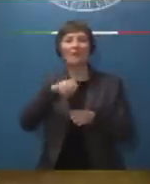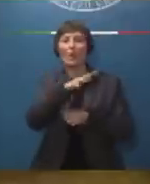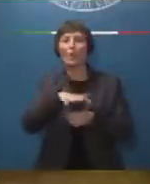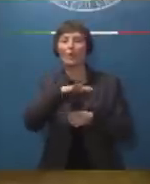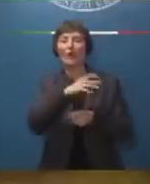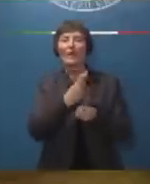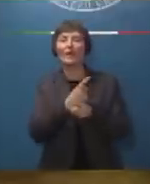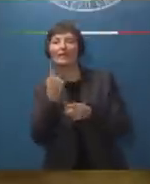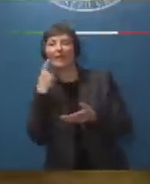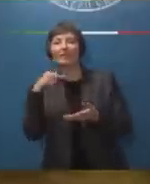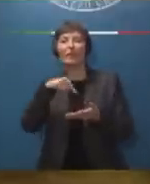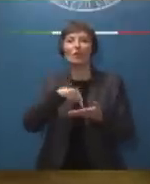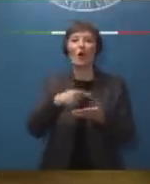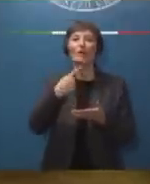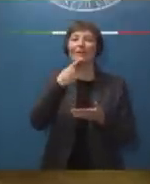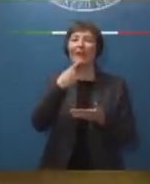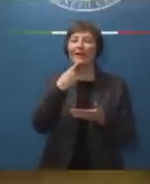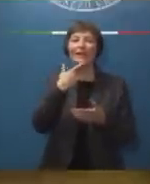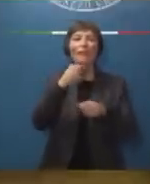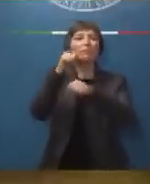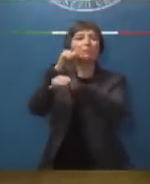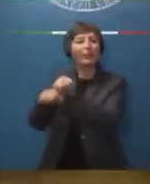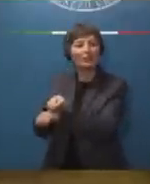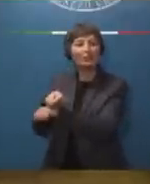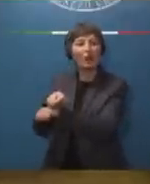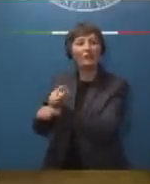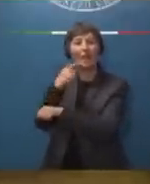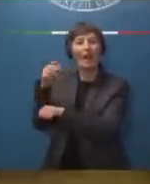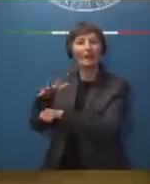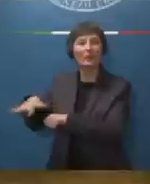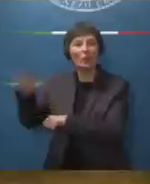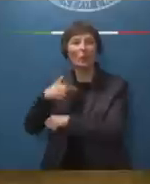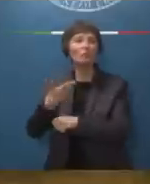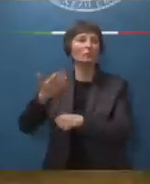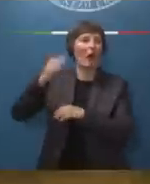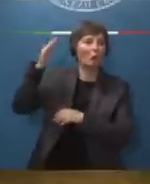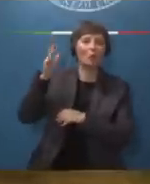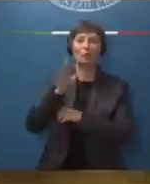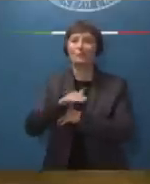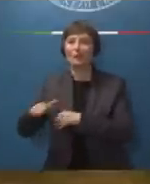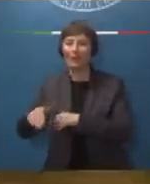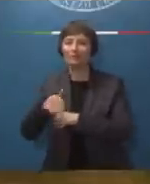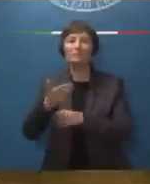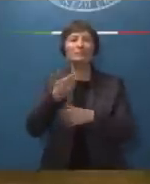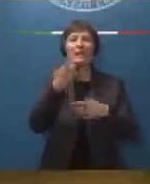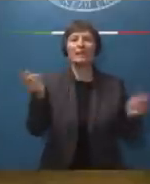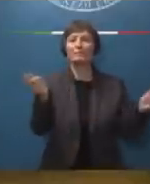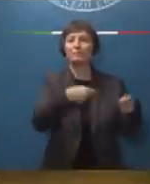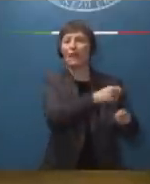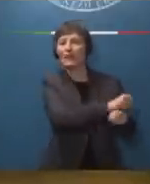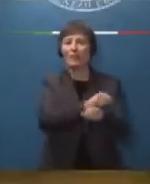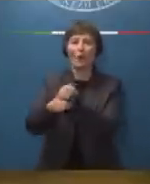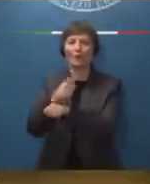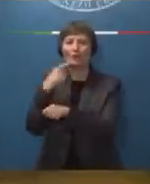gli ucraini che sono imprigionati in Russia tutti i bambini e tutti gli adulti che sono stati deportati a forza in Russia